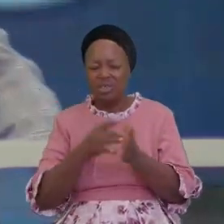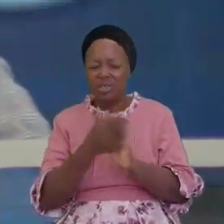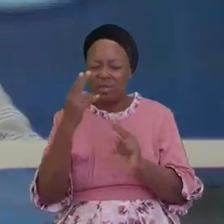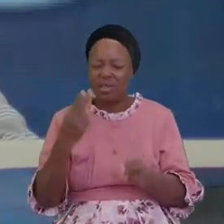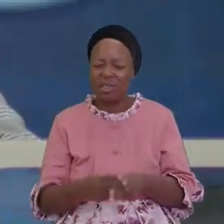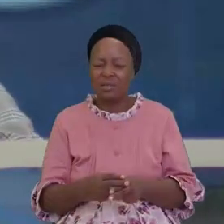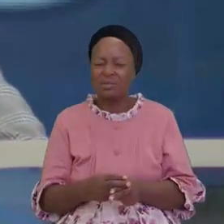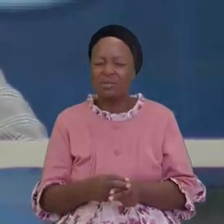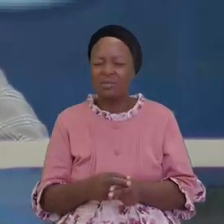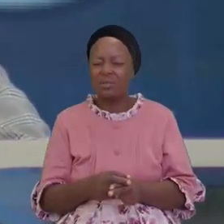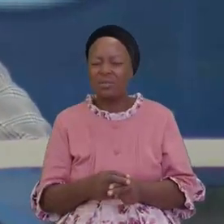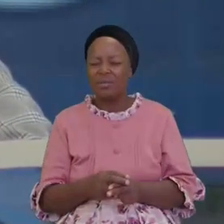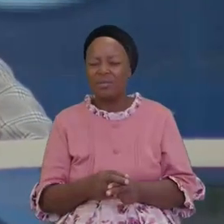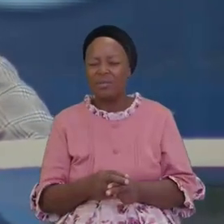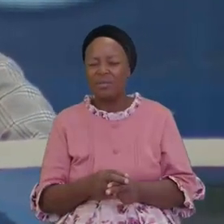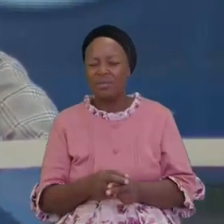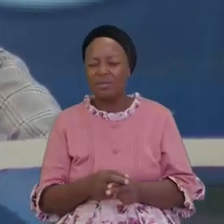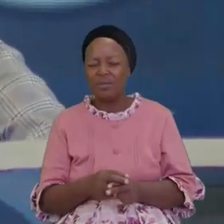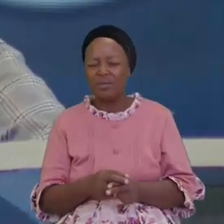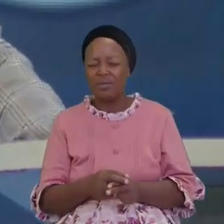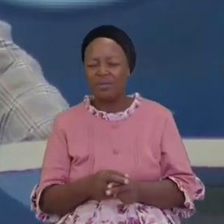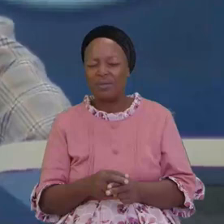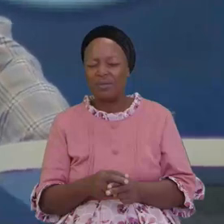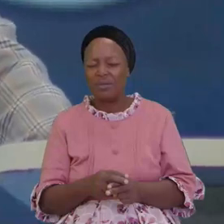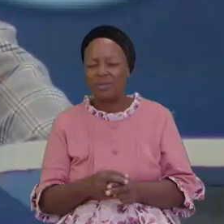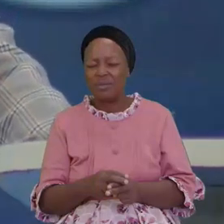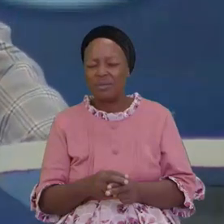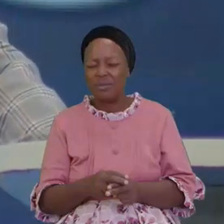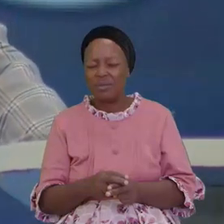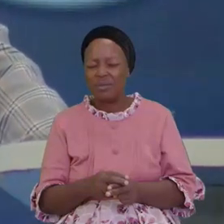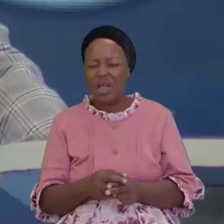VIH-Sida, tu es guéri au nom de Jésus.